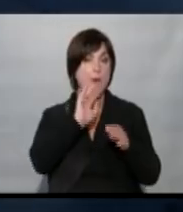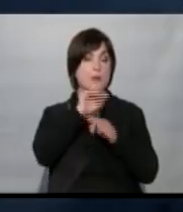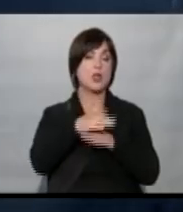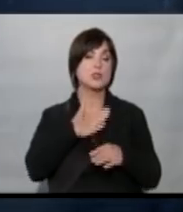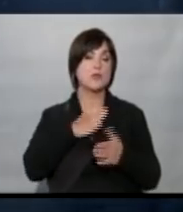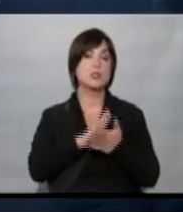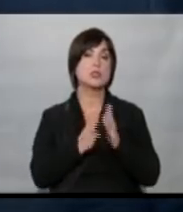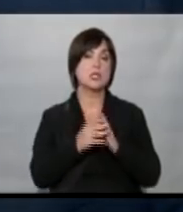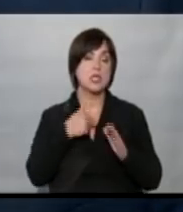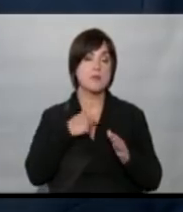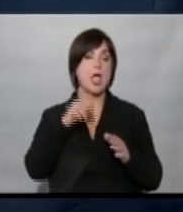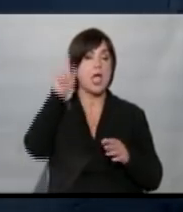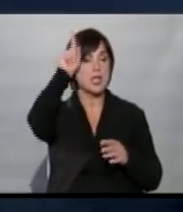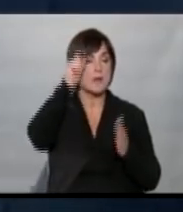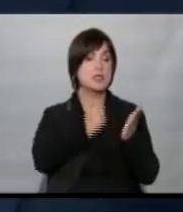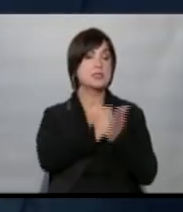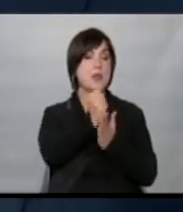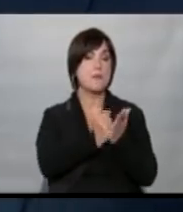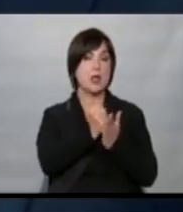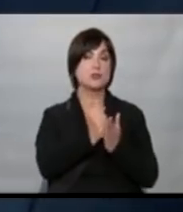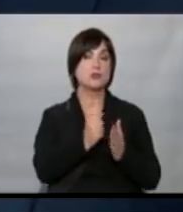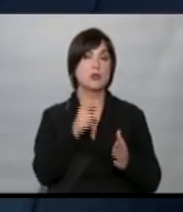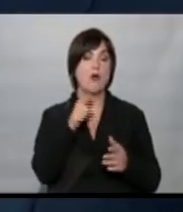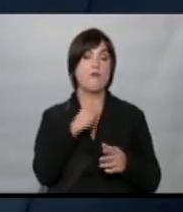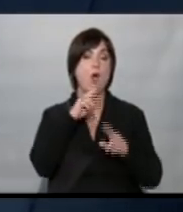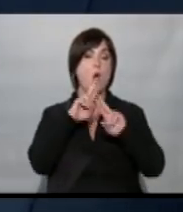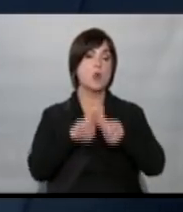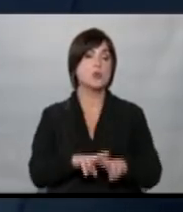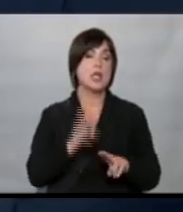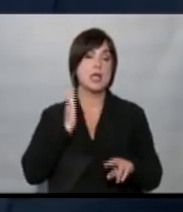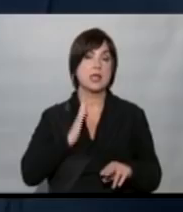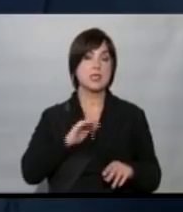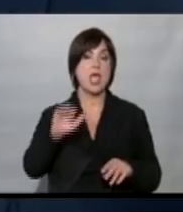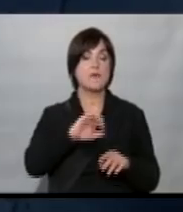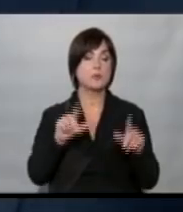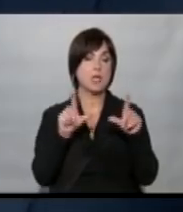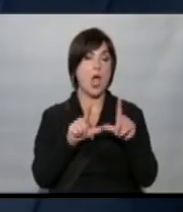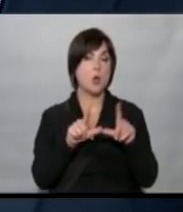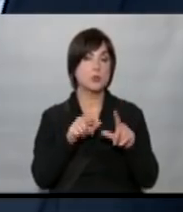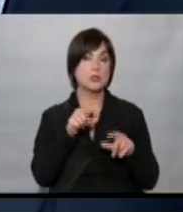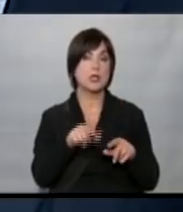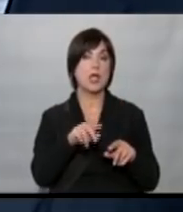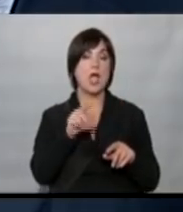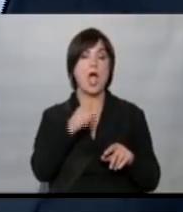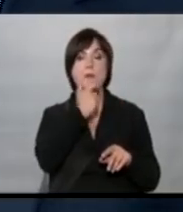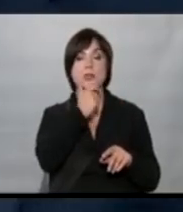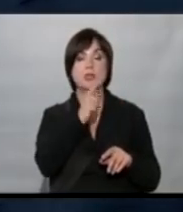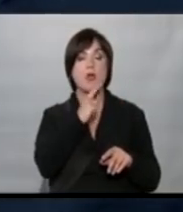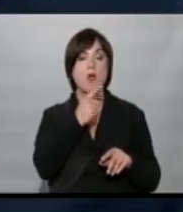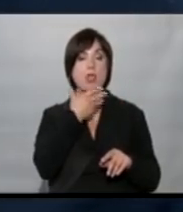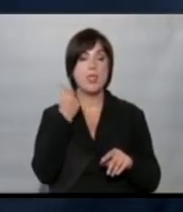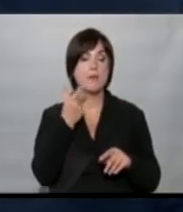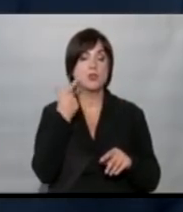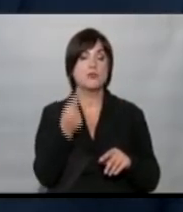својата сопруга има германски пасош, така да Найџел Фарадж останува граѓанин на Европската унија, а тие британци кои што немаат